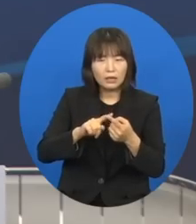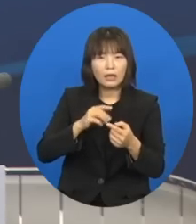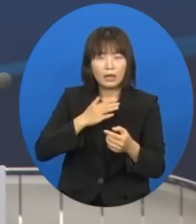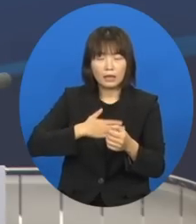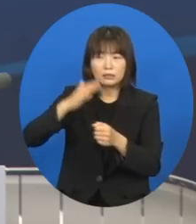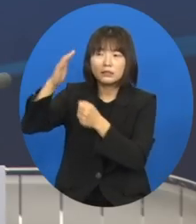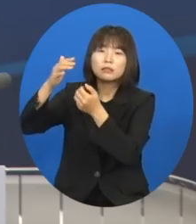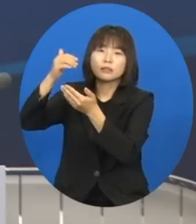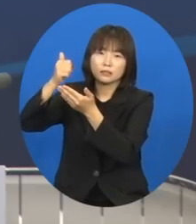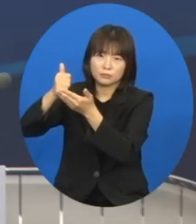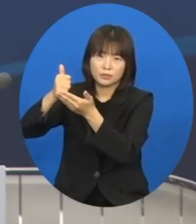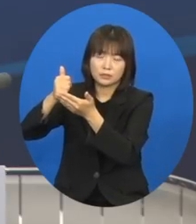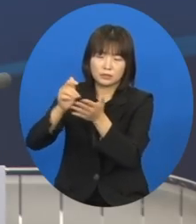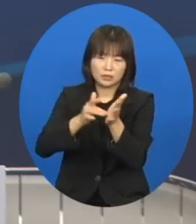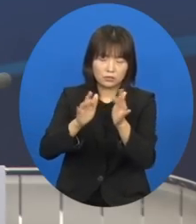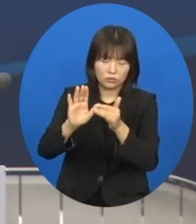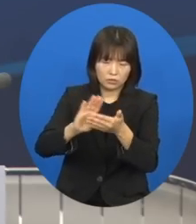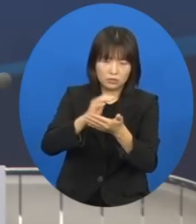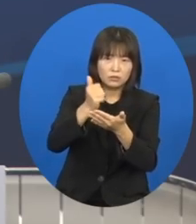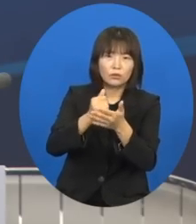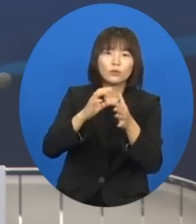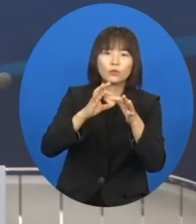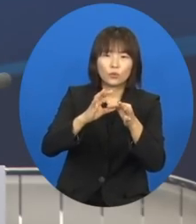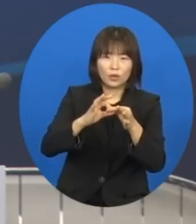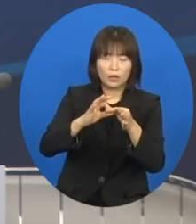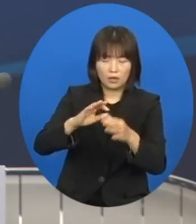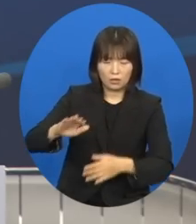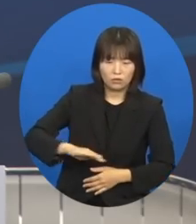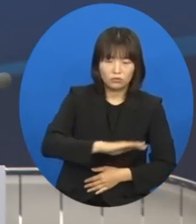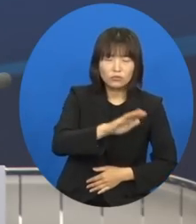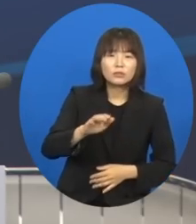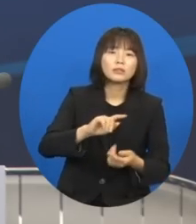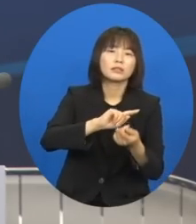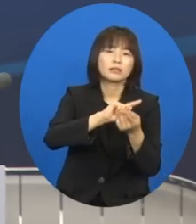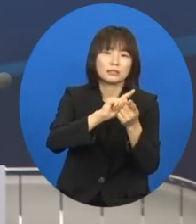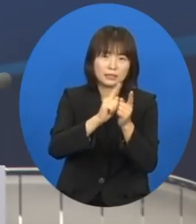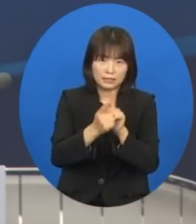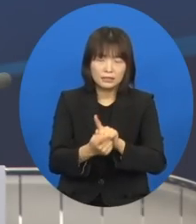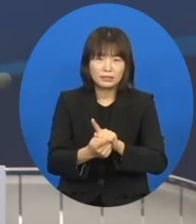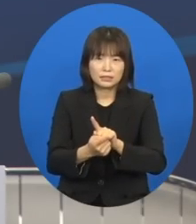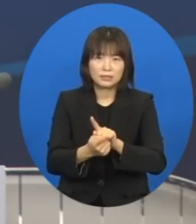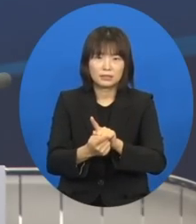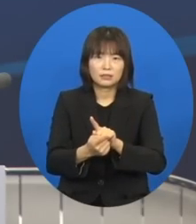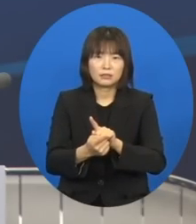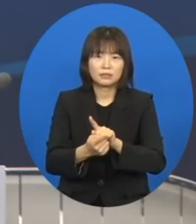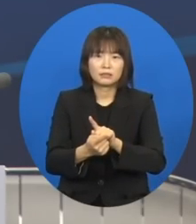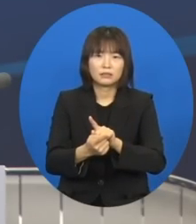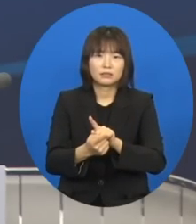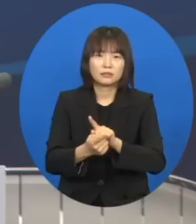예수 그리스도를 통해서 우리를 대신해서 하나님은